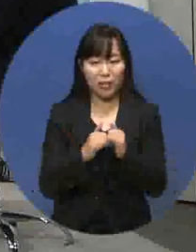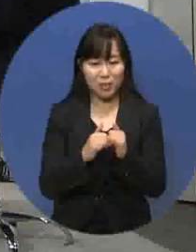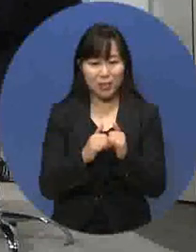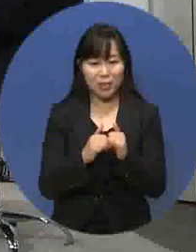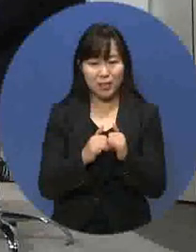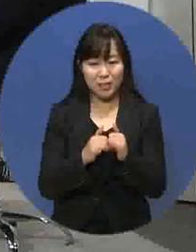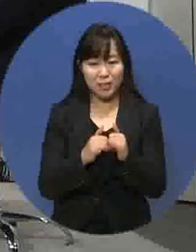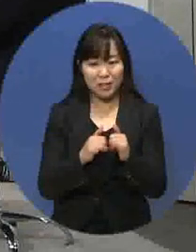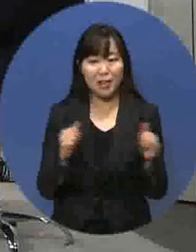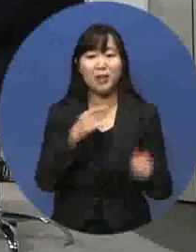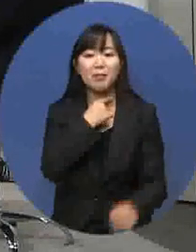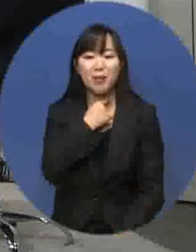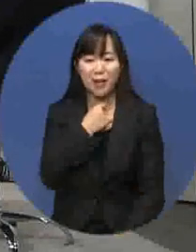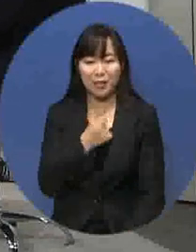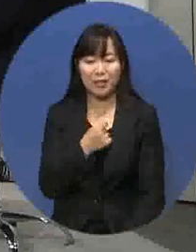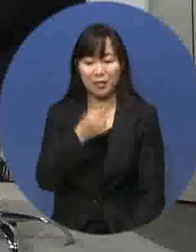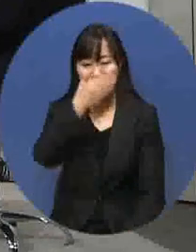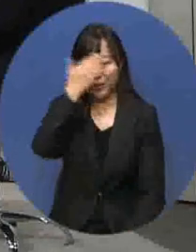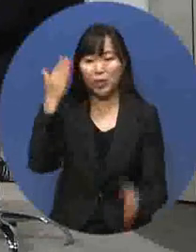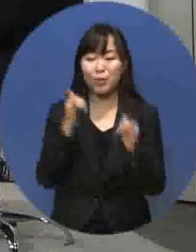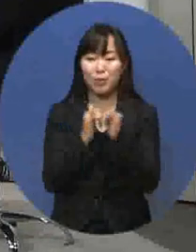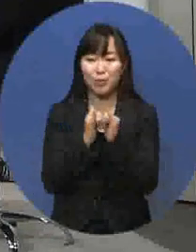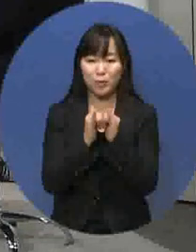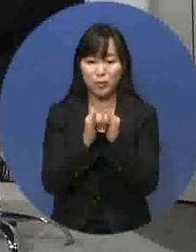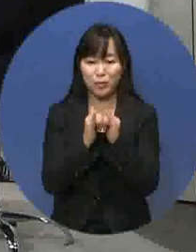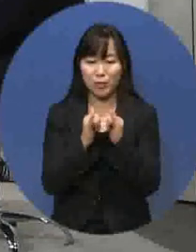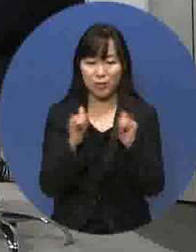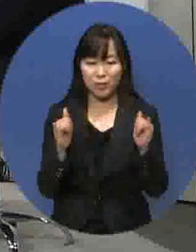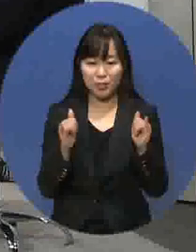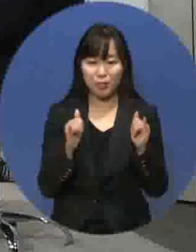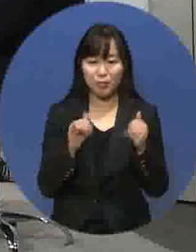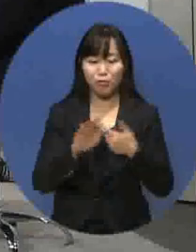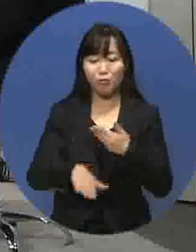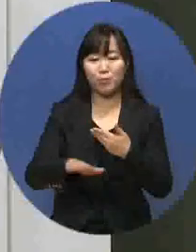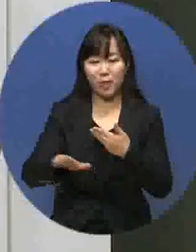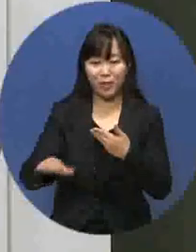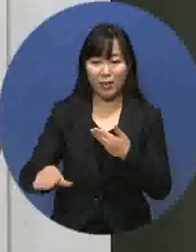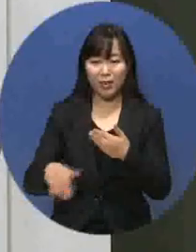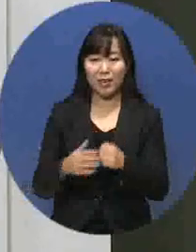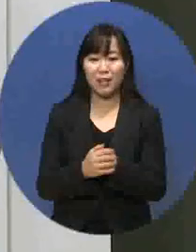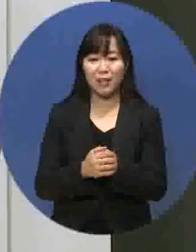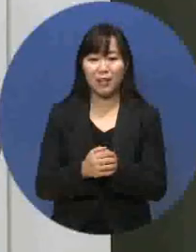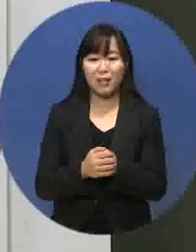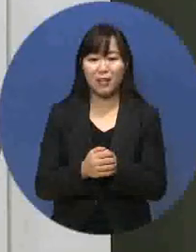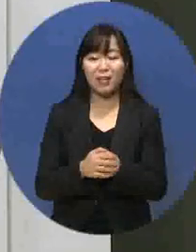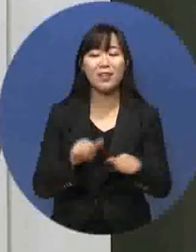연기자를 꿈꾸고 있는 우리 젊은 후배들, 젊은 세대에게